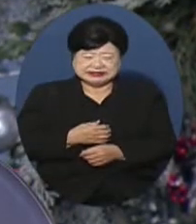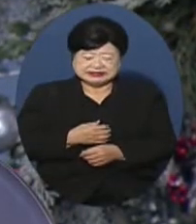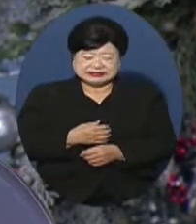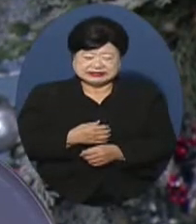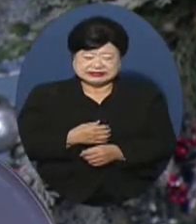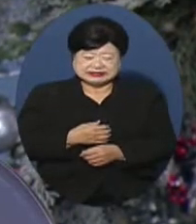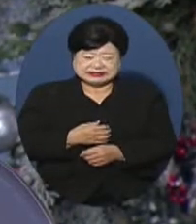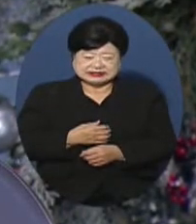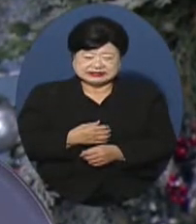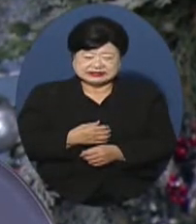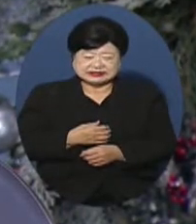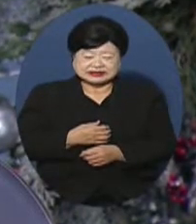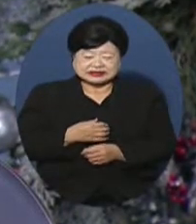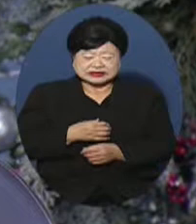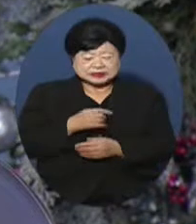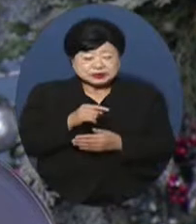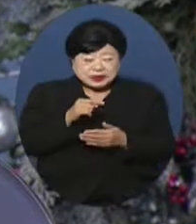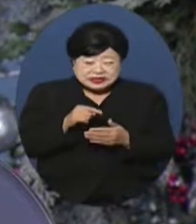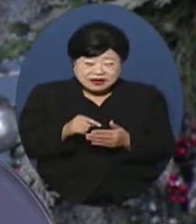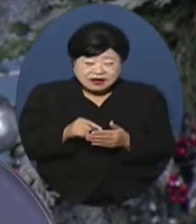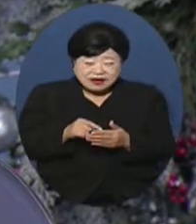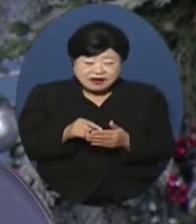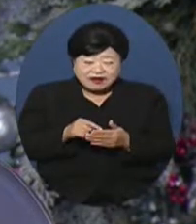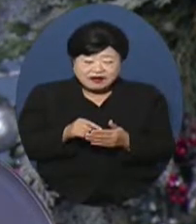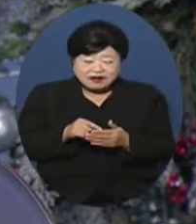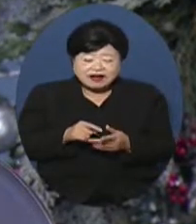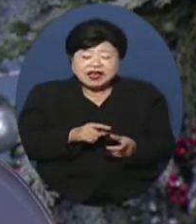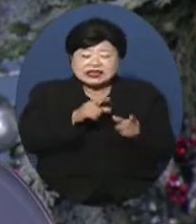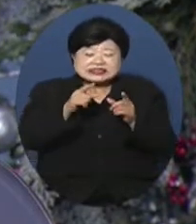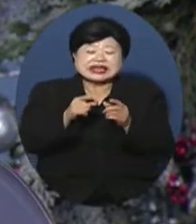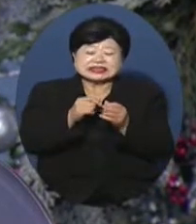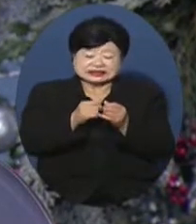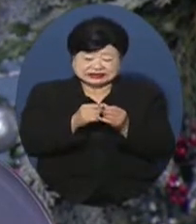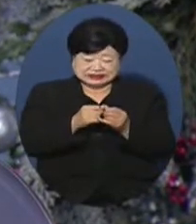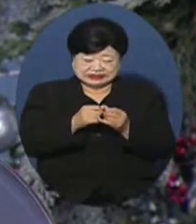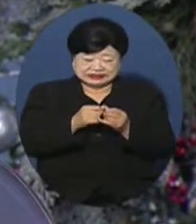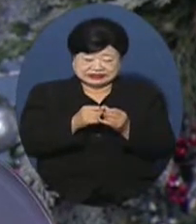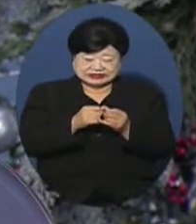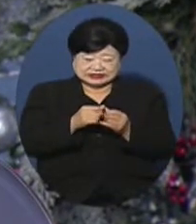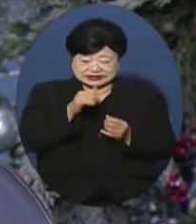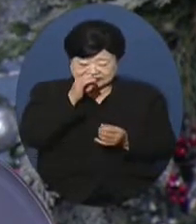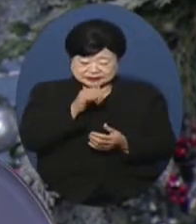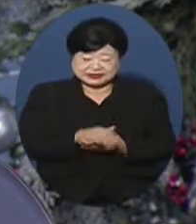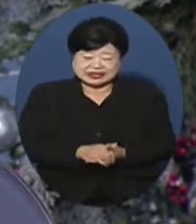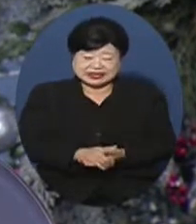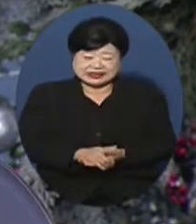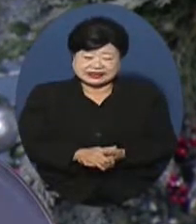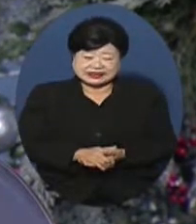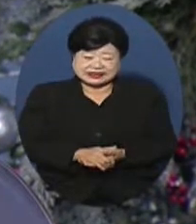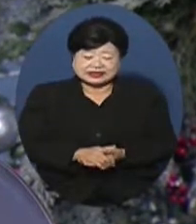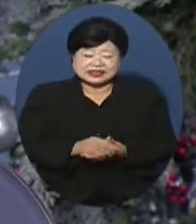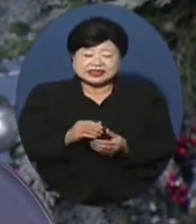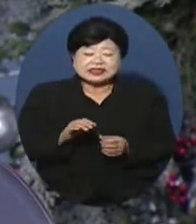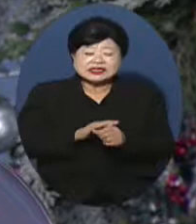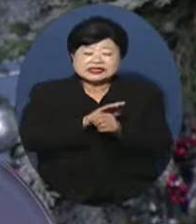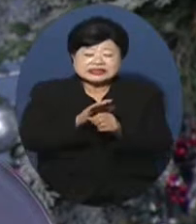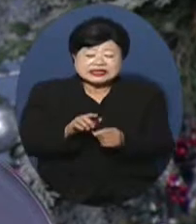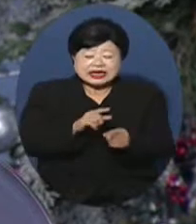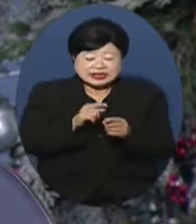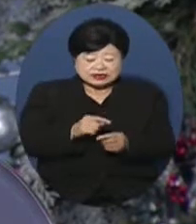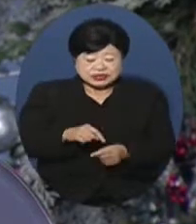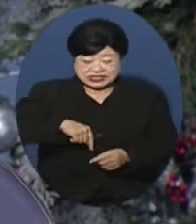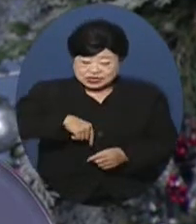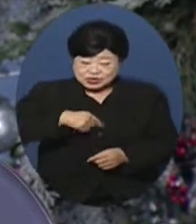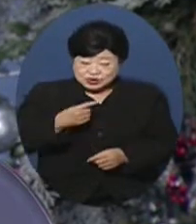s 펜 심 속에서 의 차가 나는 것 시켰습니다 사랑하는 것에 우리